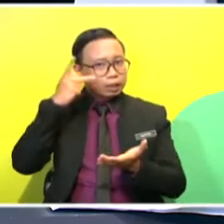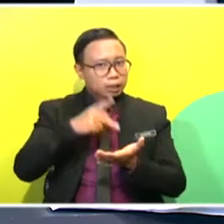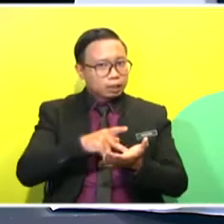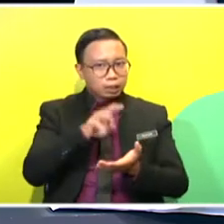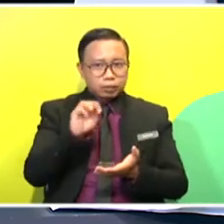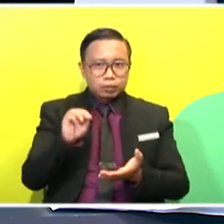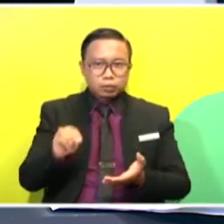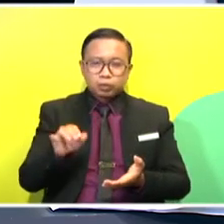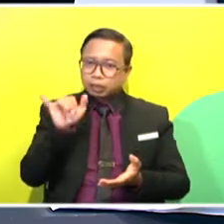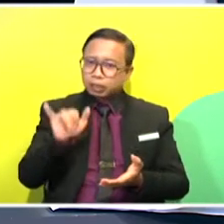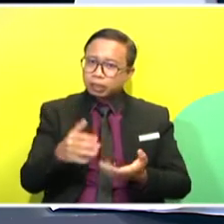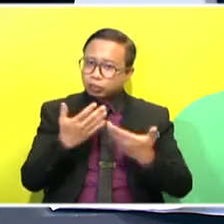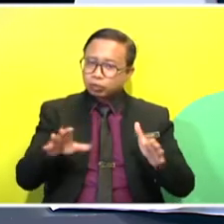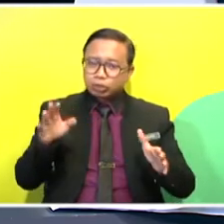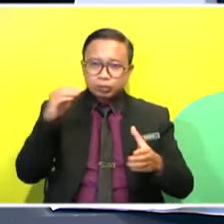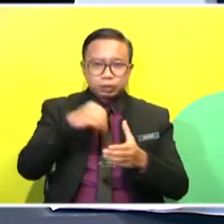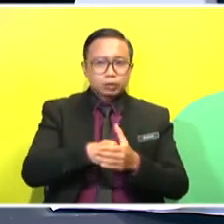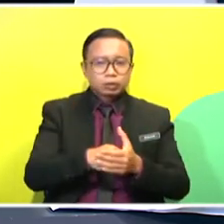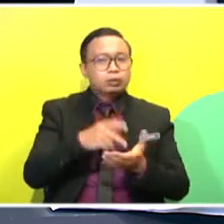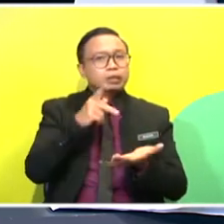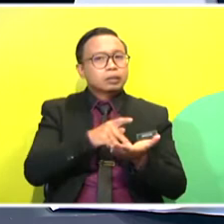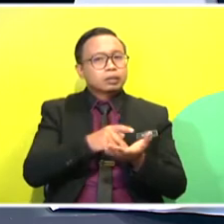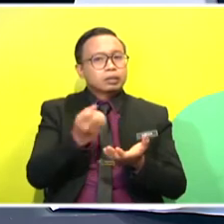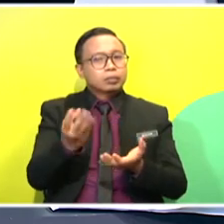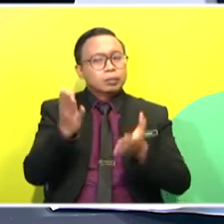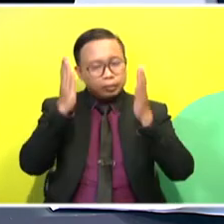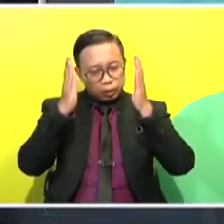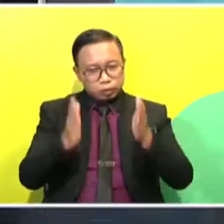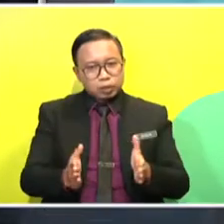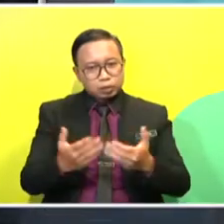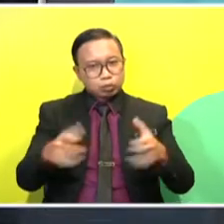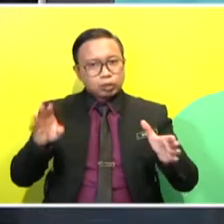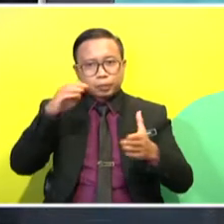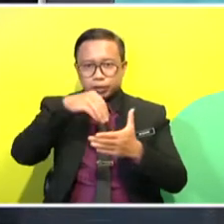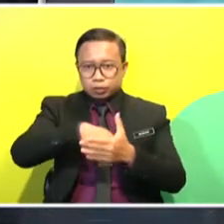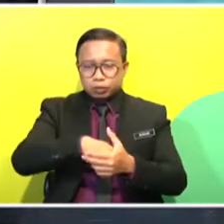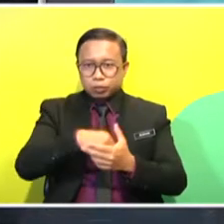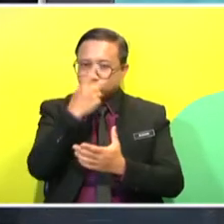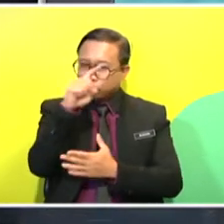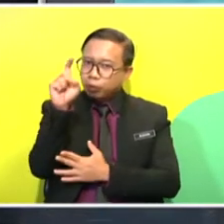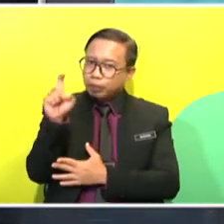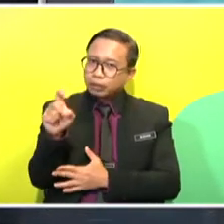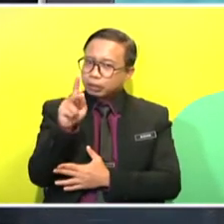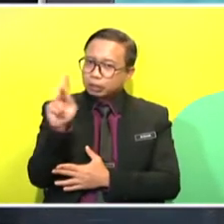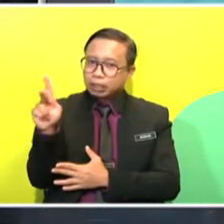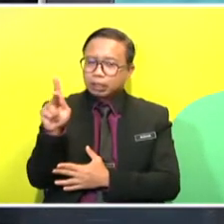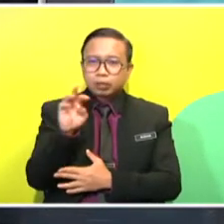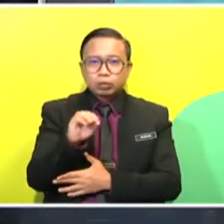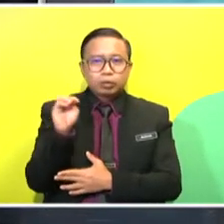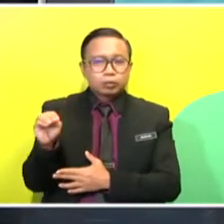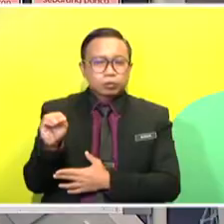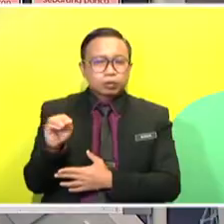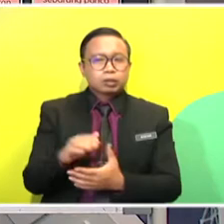yang dah masuk dan boleh mengira berapa orang murid yang dah masuk. Baik, untuk memastikan kehadiran murid